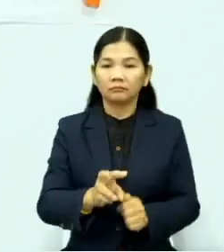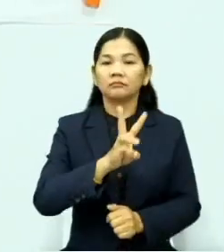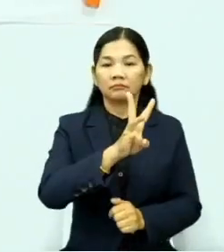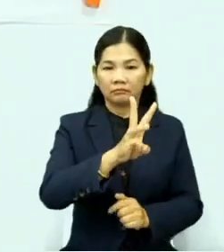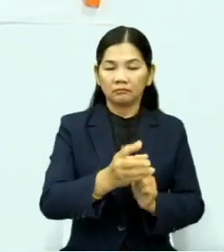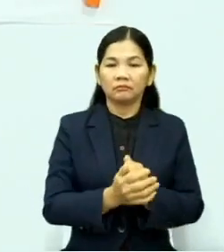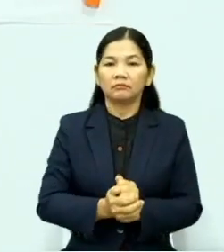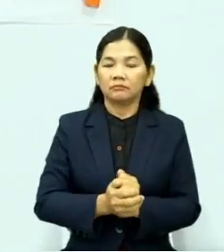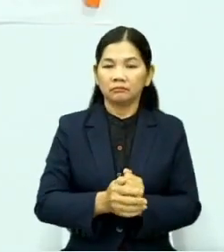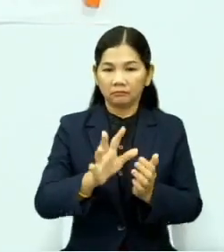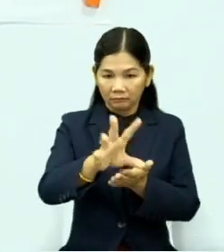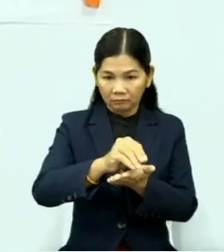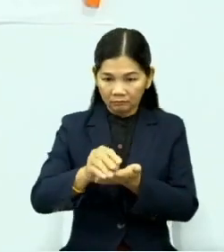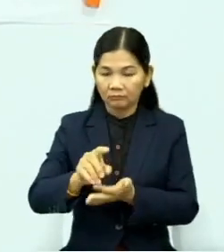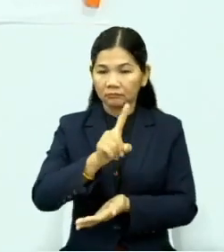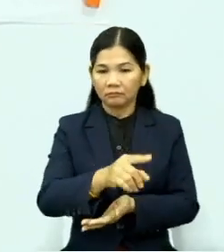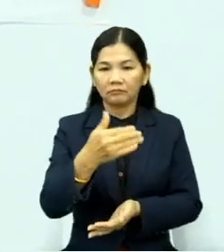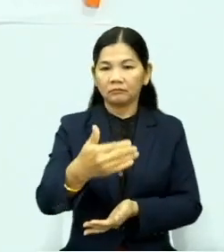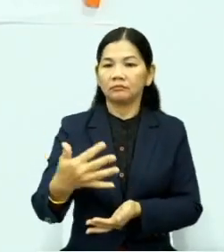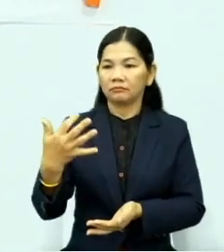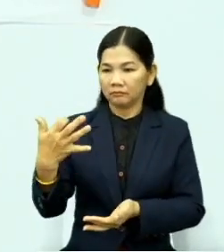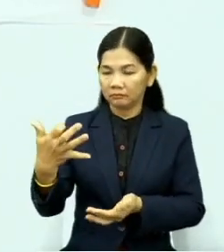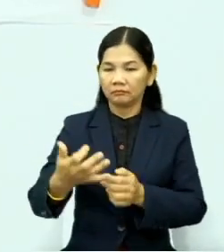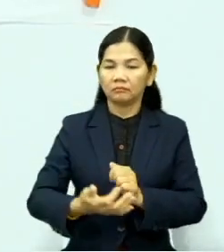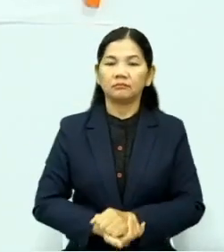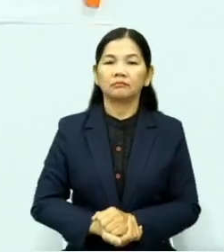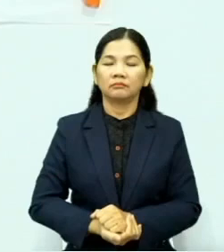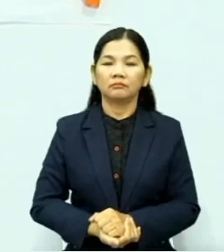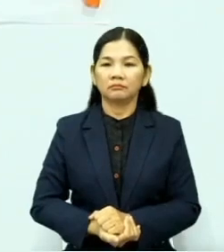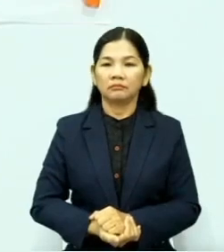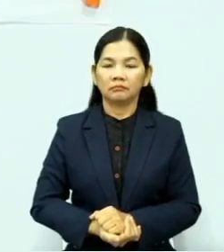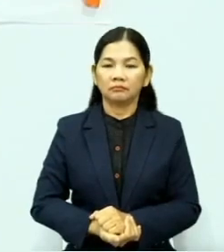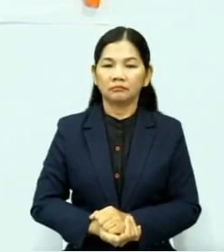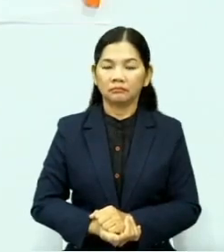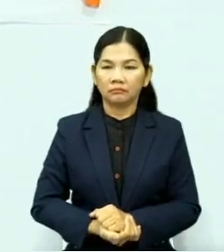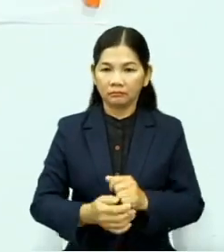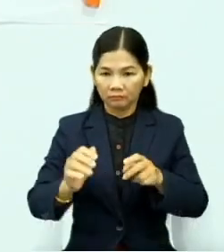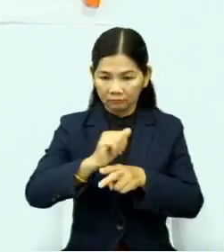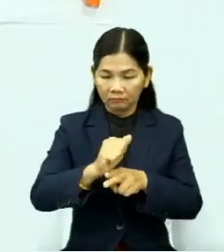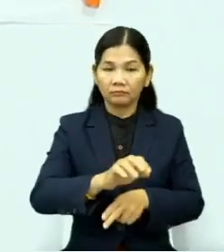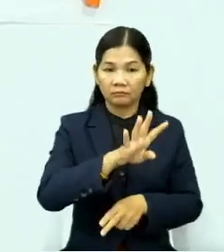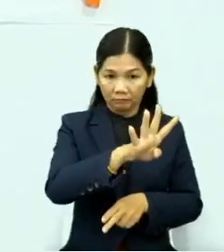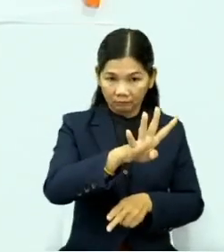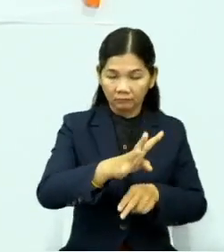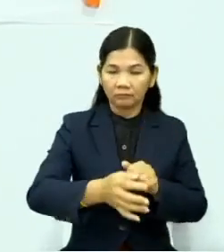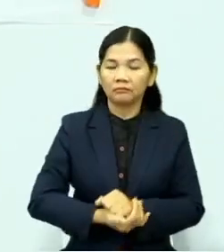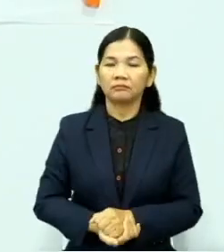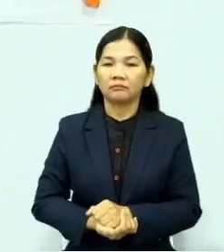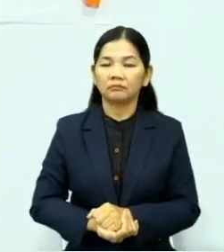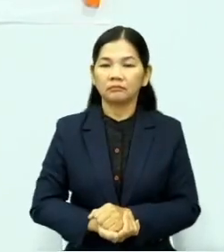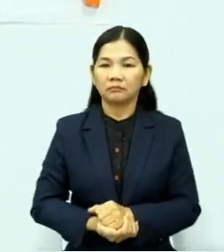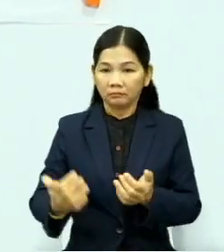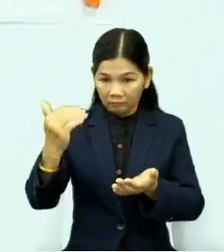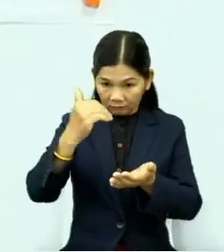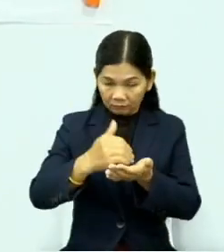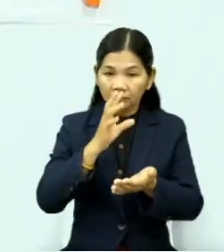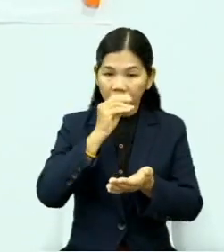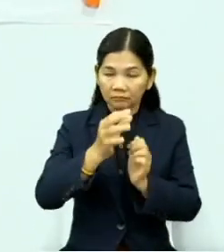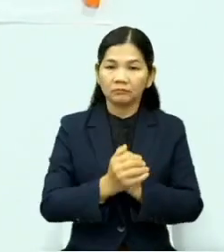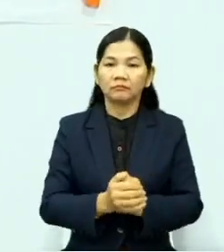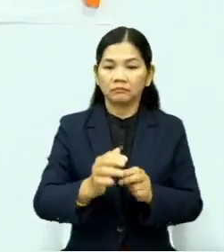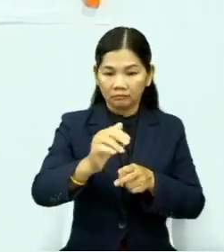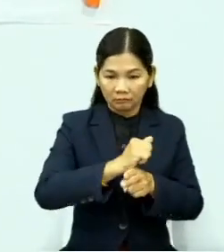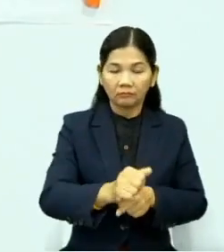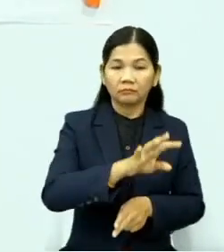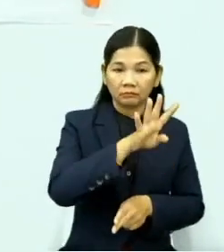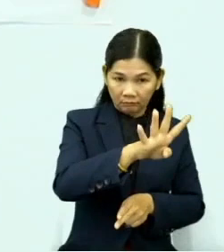bấy cứ con quát nơi tầm bò tí mùi rối cao sắp rằm bấy nè con á cứ nơi lùng hát tị buồn chà này cô bình chạy mà đoàn tiết chà cứ nơi